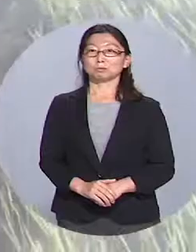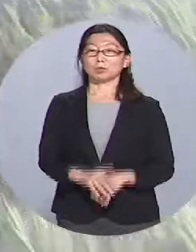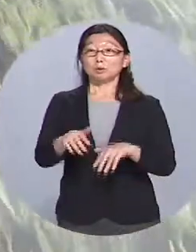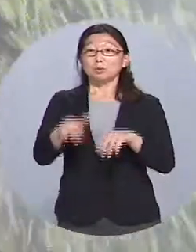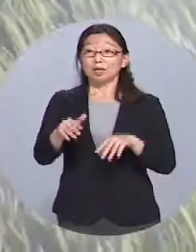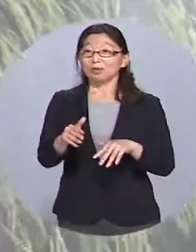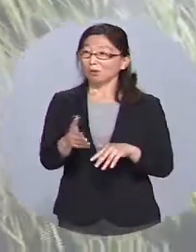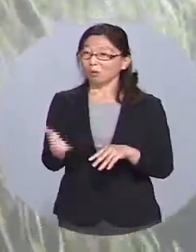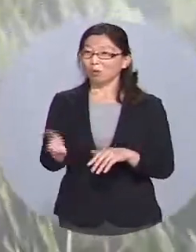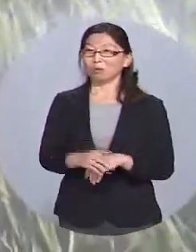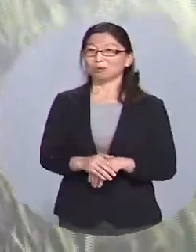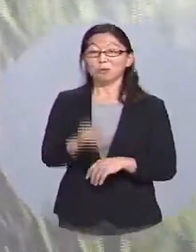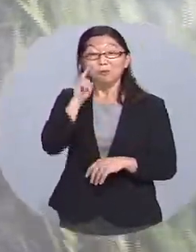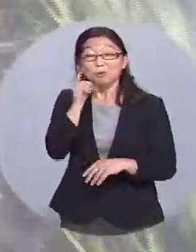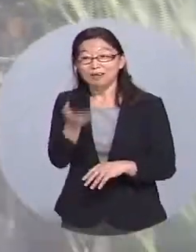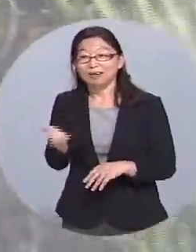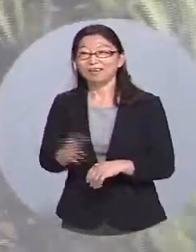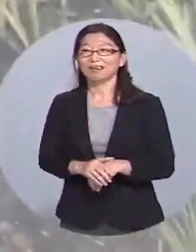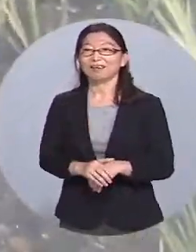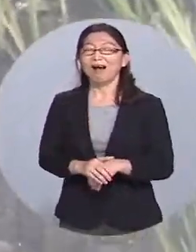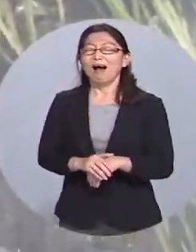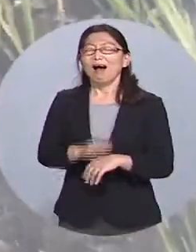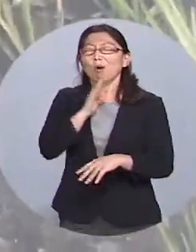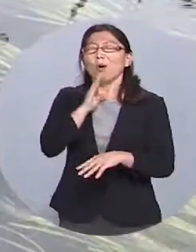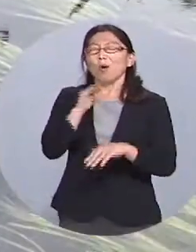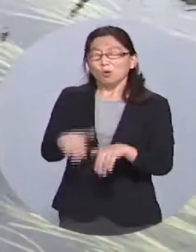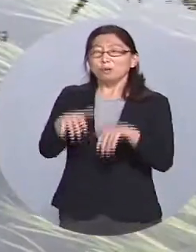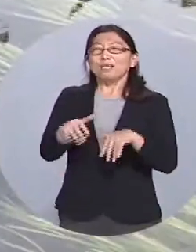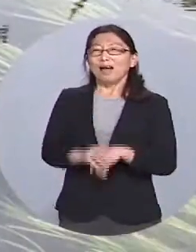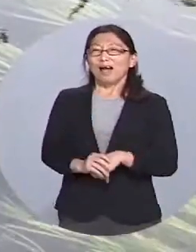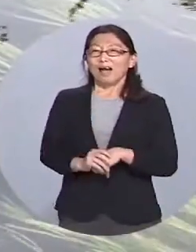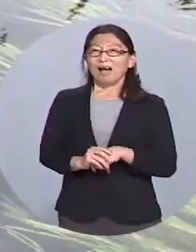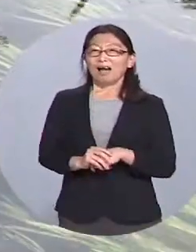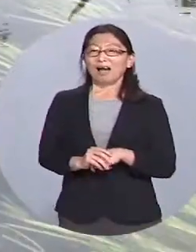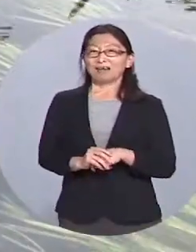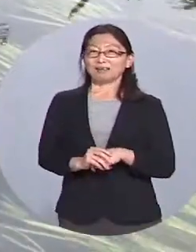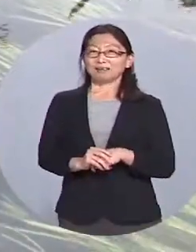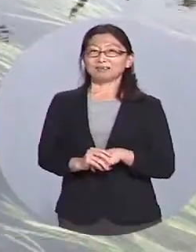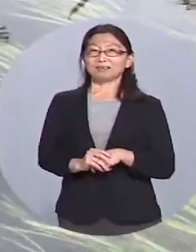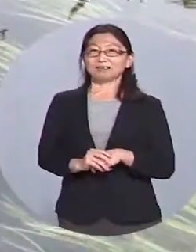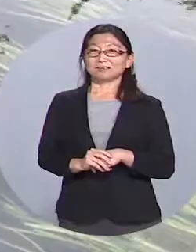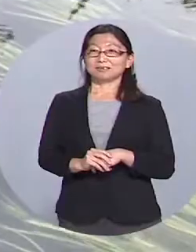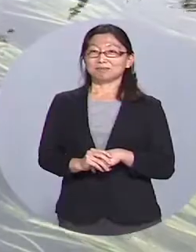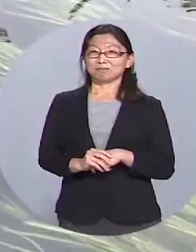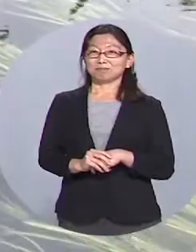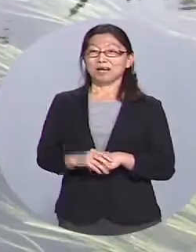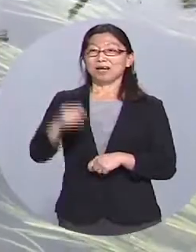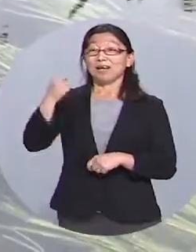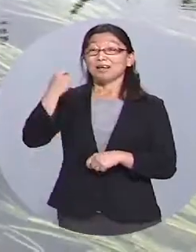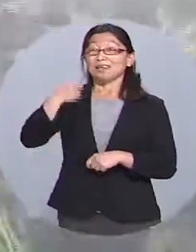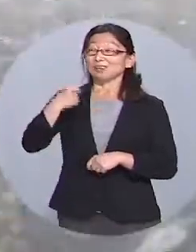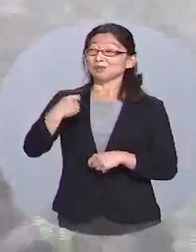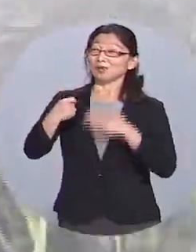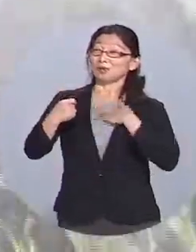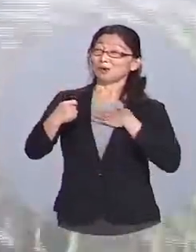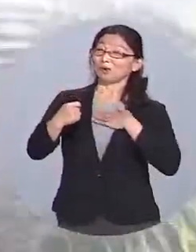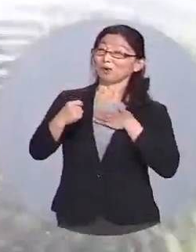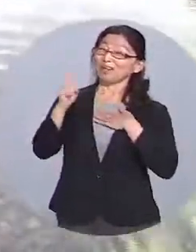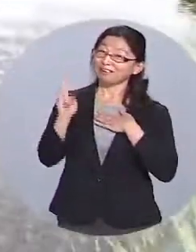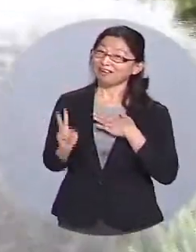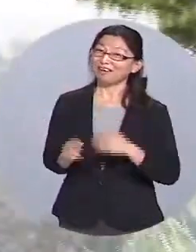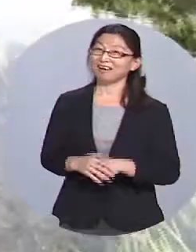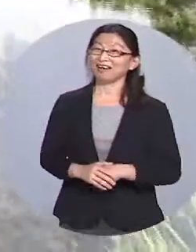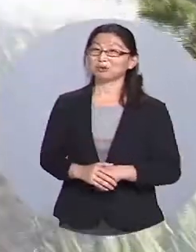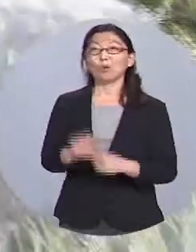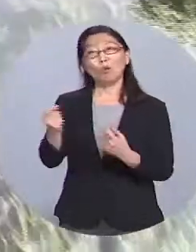よ、すごく冷たいから。 あー冷た、うわー、でも夏とか気持ちいいですね。 夏は気